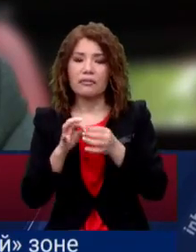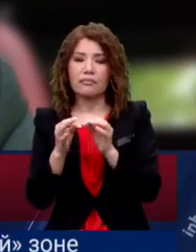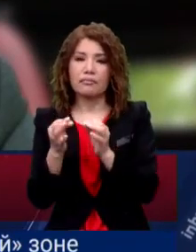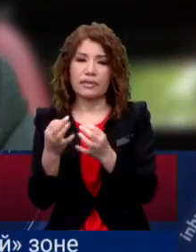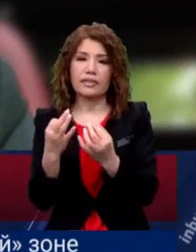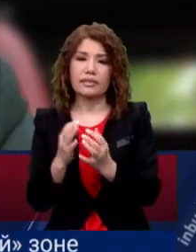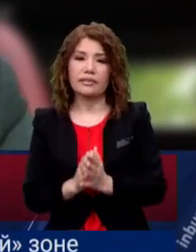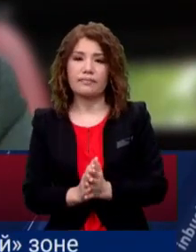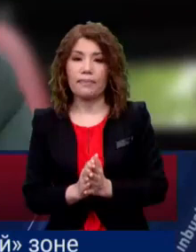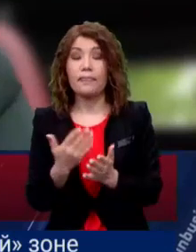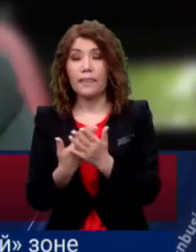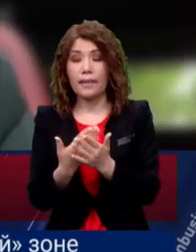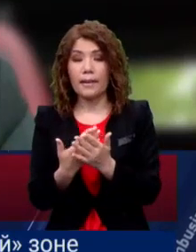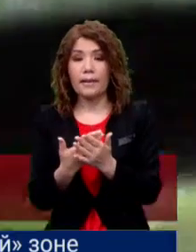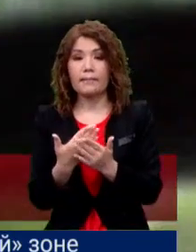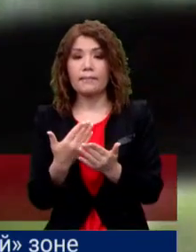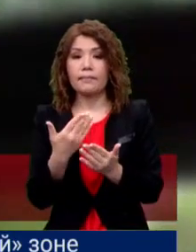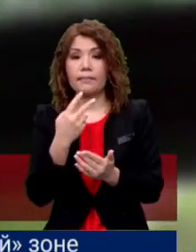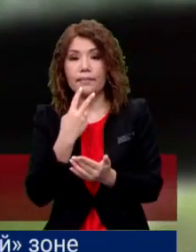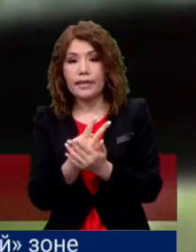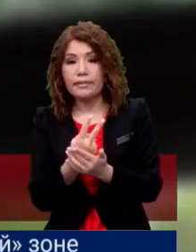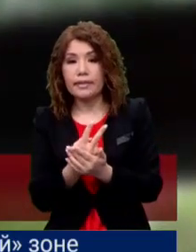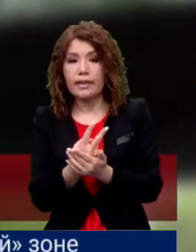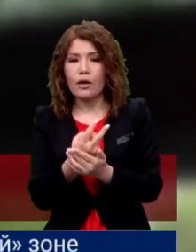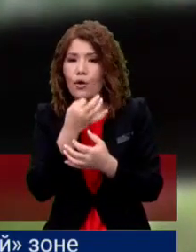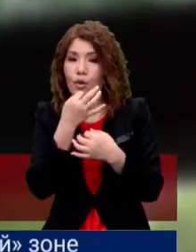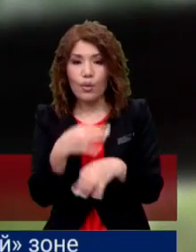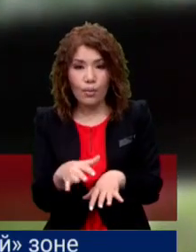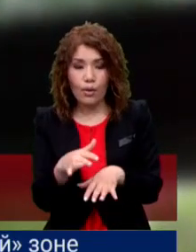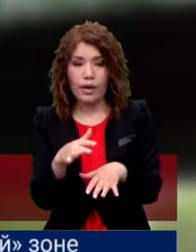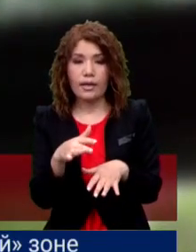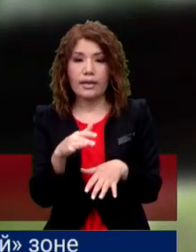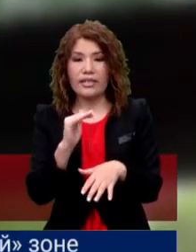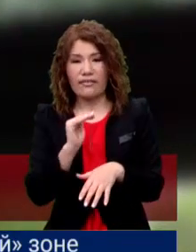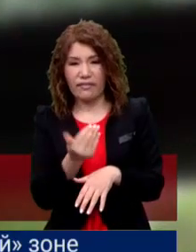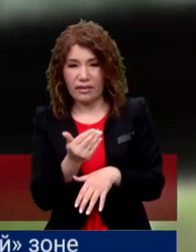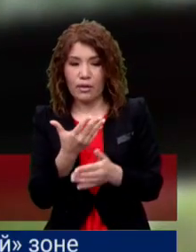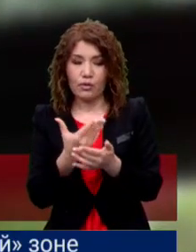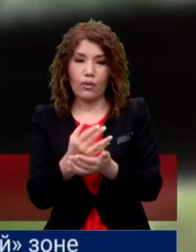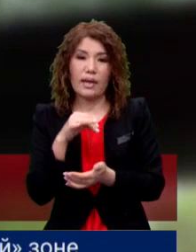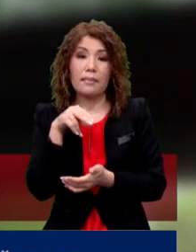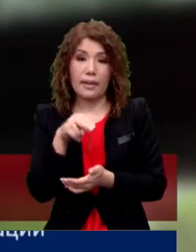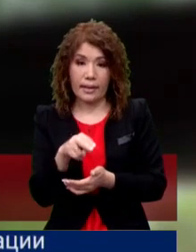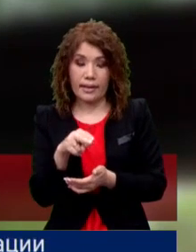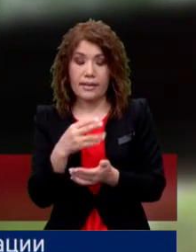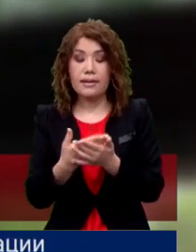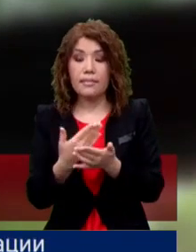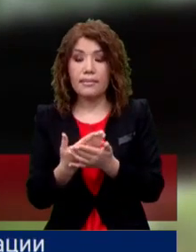нақтылап кетсеңіз. Енді мысалы үшін қараңыз, иә, кез келген жеке тұтынушы, жеке тұлға